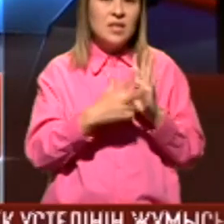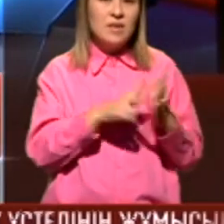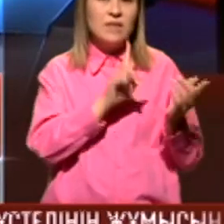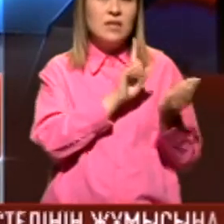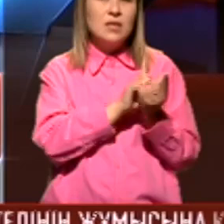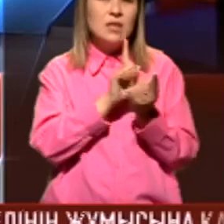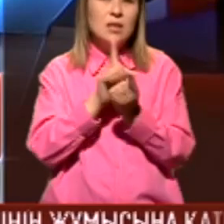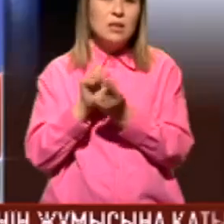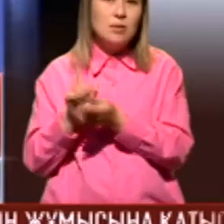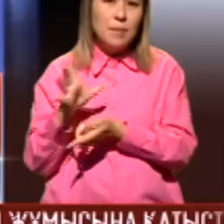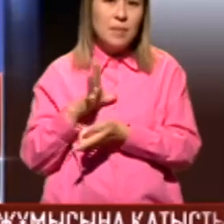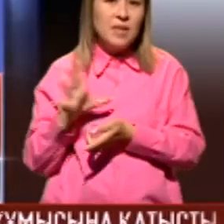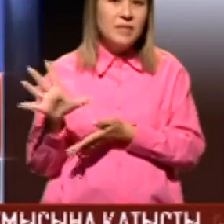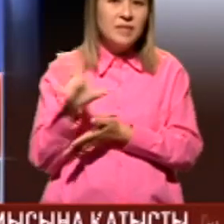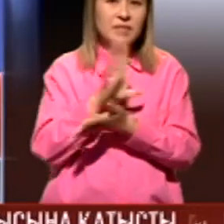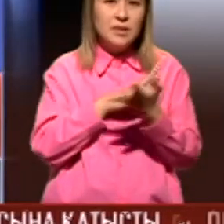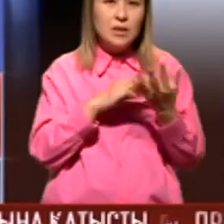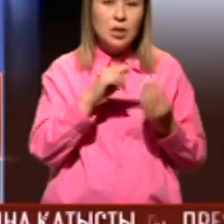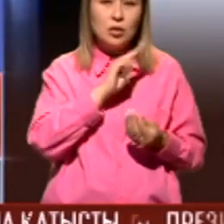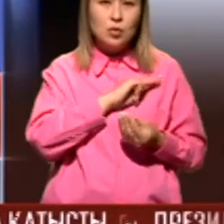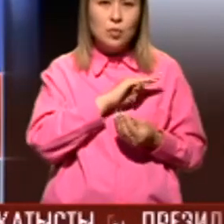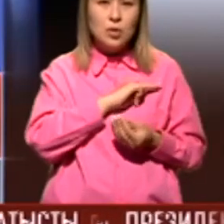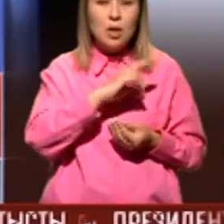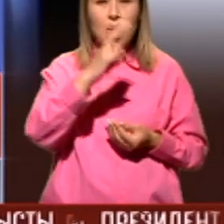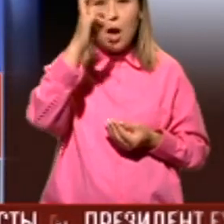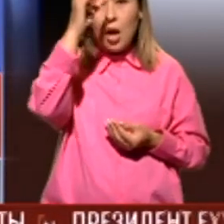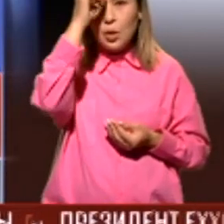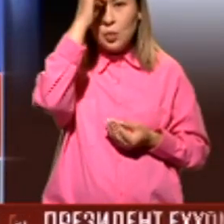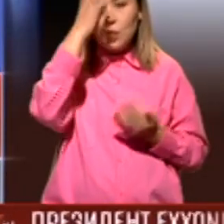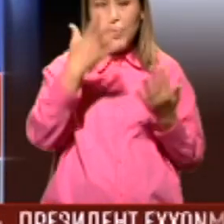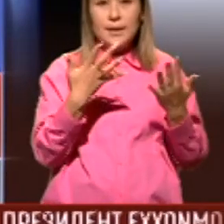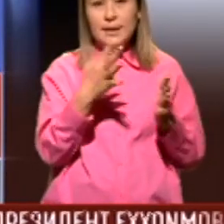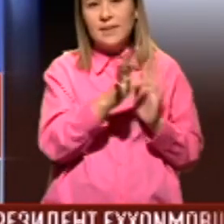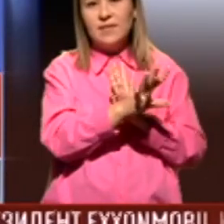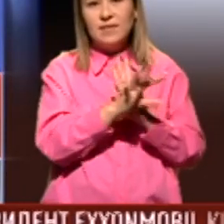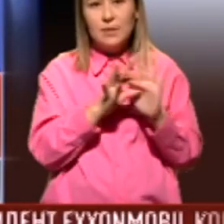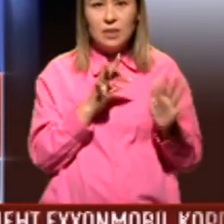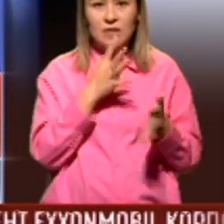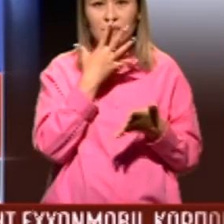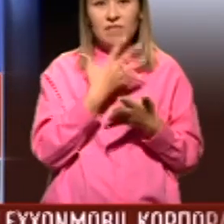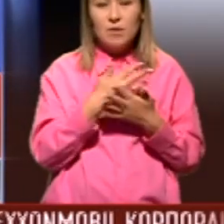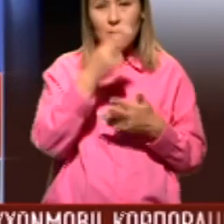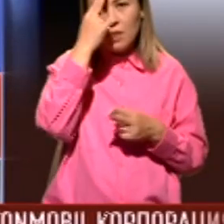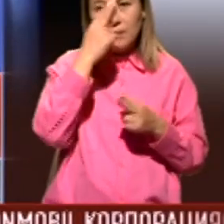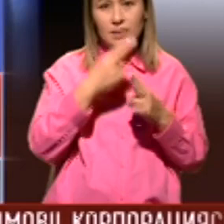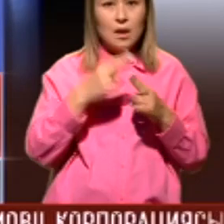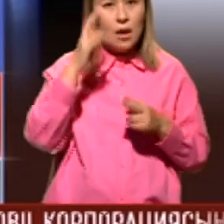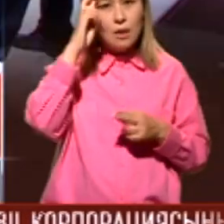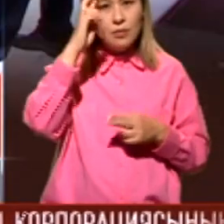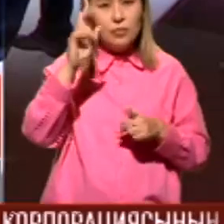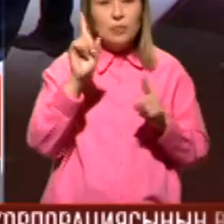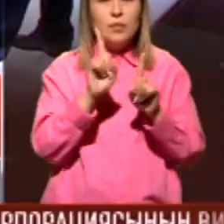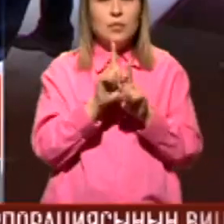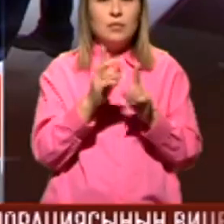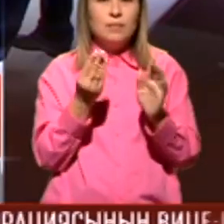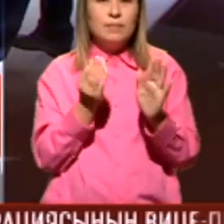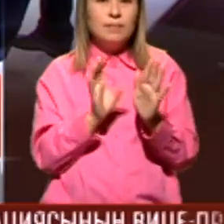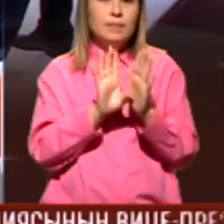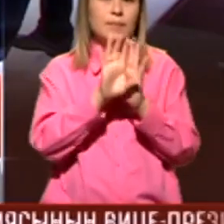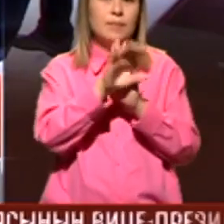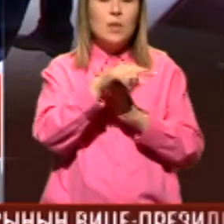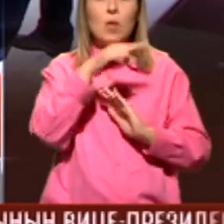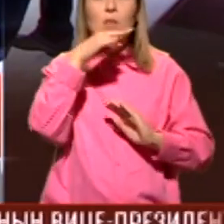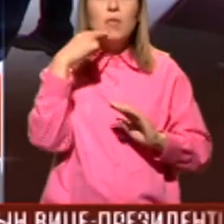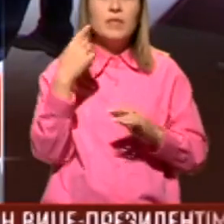мысалға. Бұл енді аласапыран жұмыстар. Ал Түркия, мысалы қалатын болсақ, Түркия өзінің бауырлас мемлекеттерін деп соларға қаржы құюды, әскери көмек